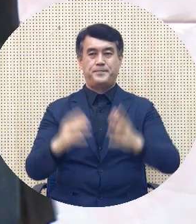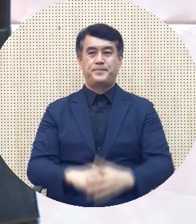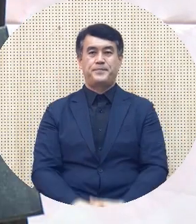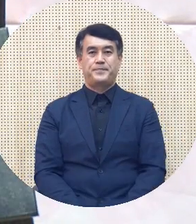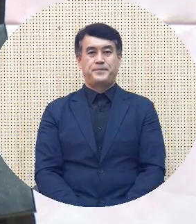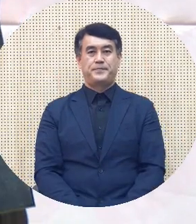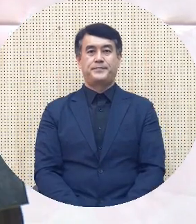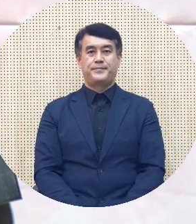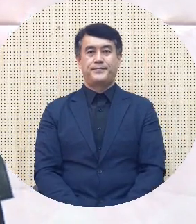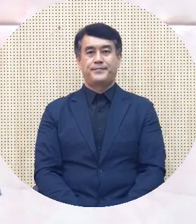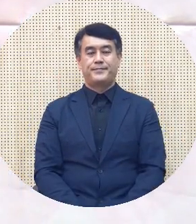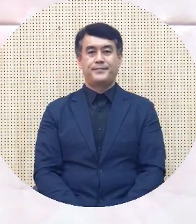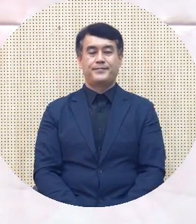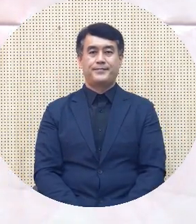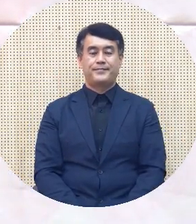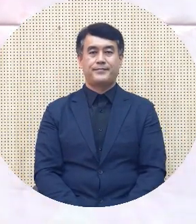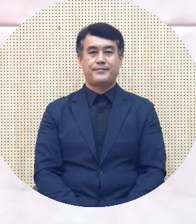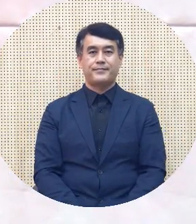바랍니다.